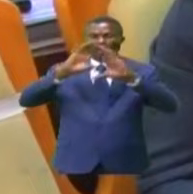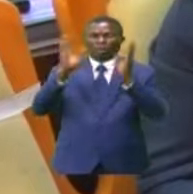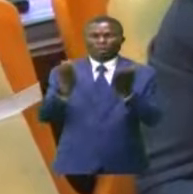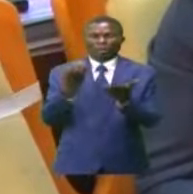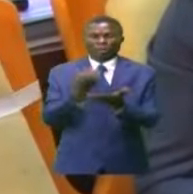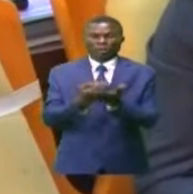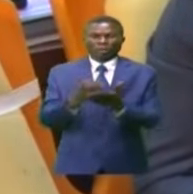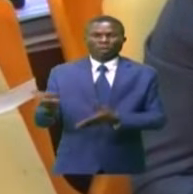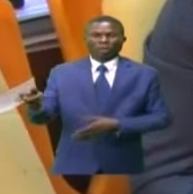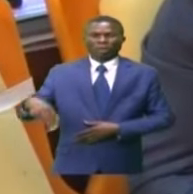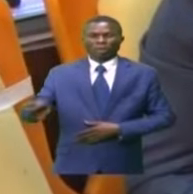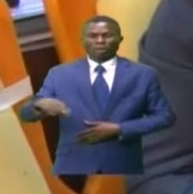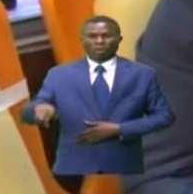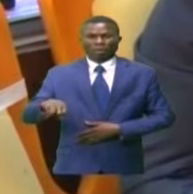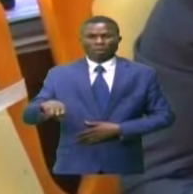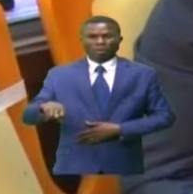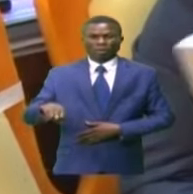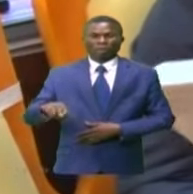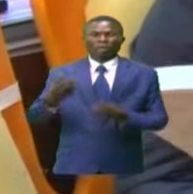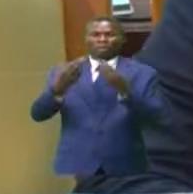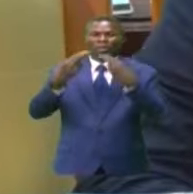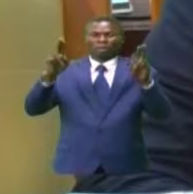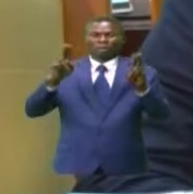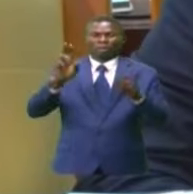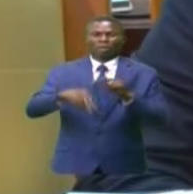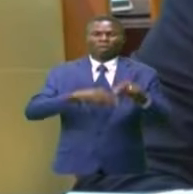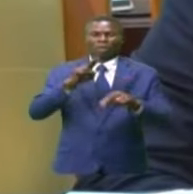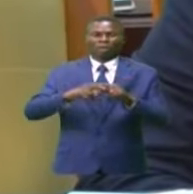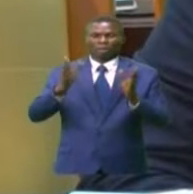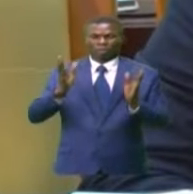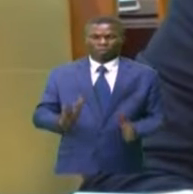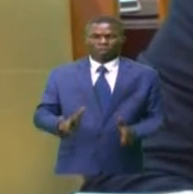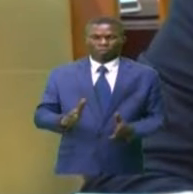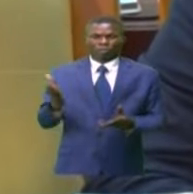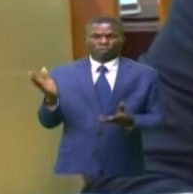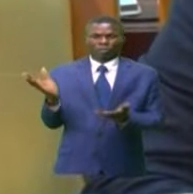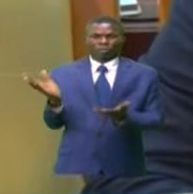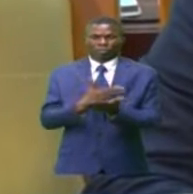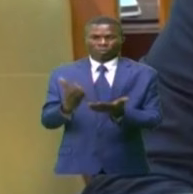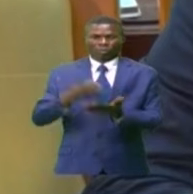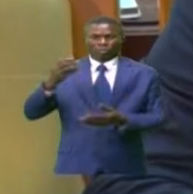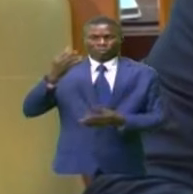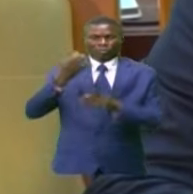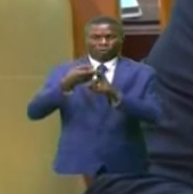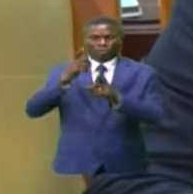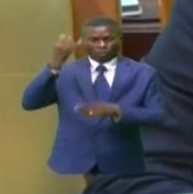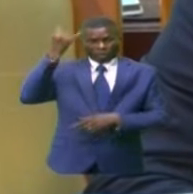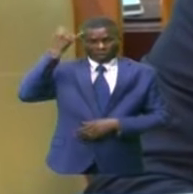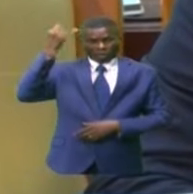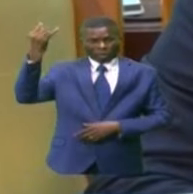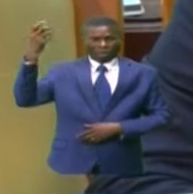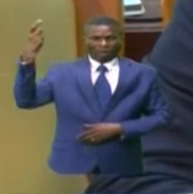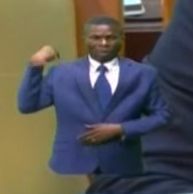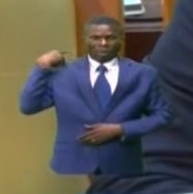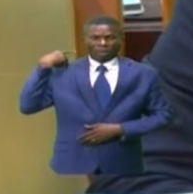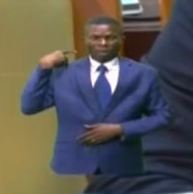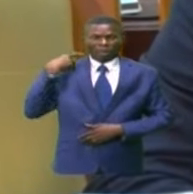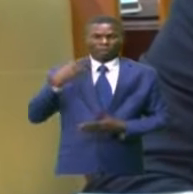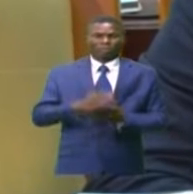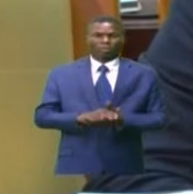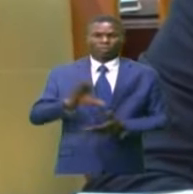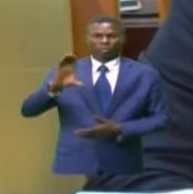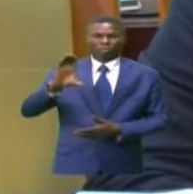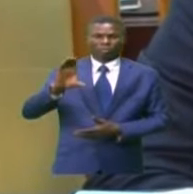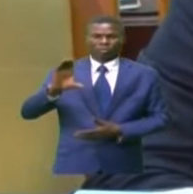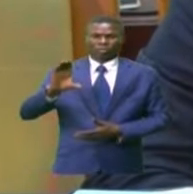économiques régionales entre rentabilité et nationalité ». Cette œuvre d'esprit du député national Claude Niamugabo contient